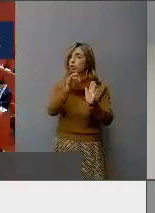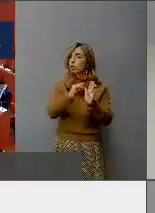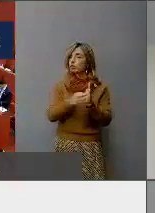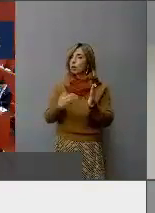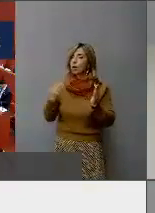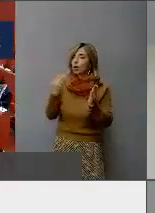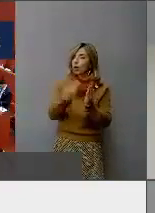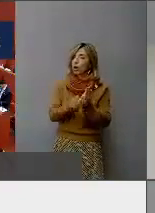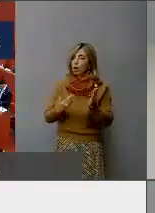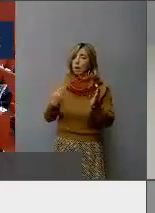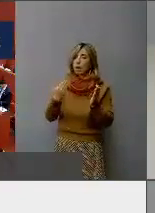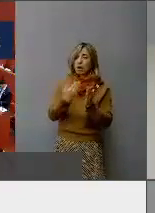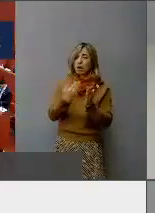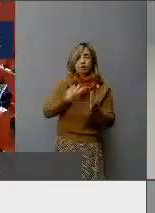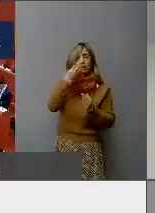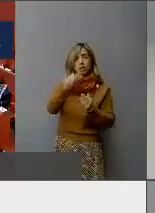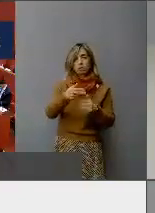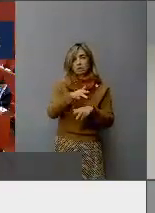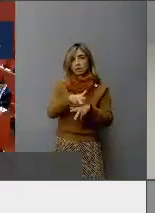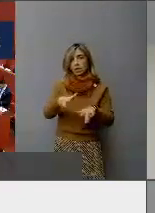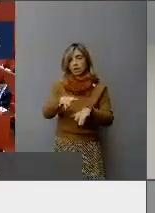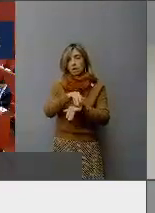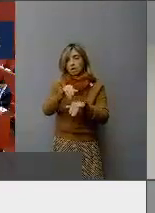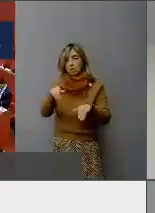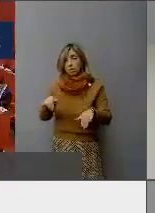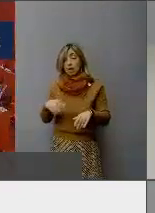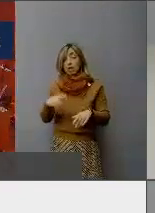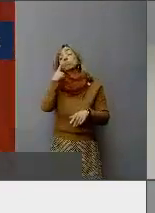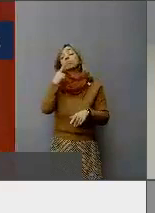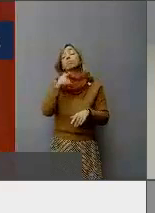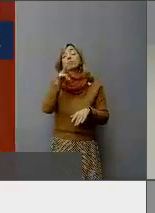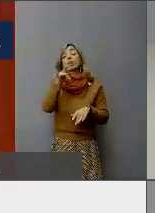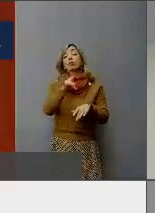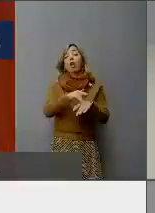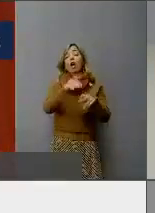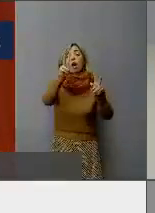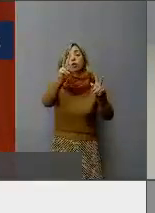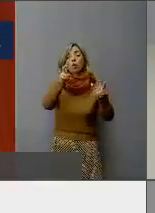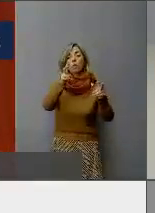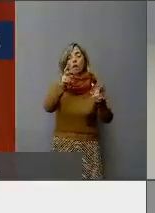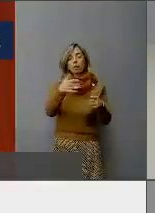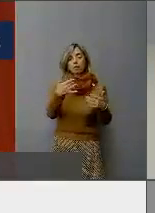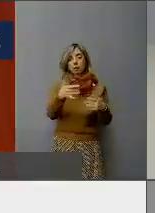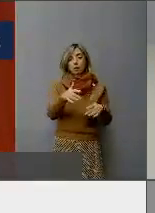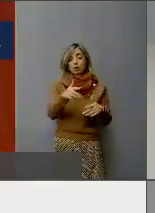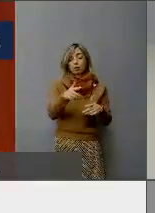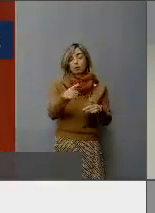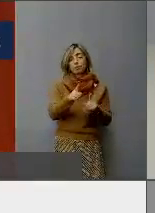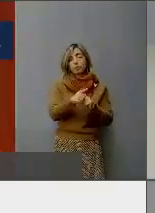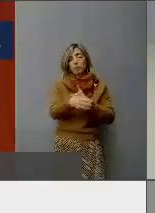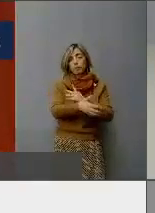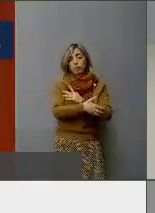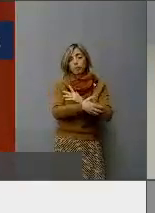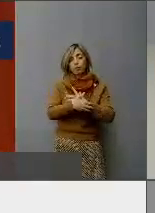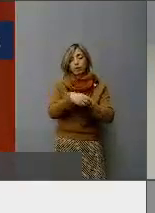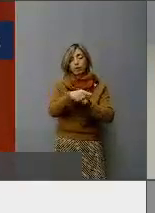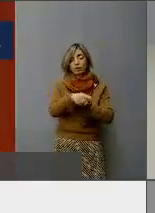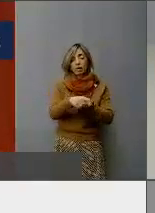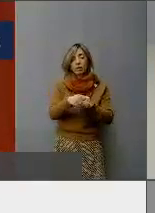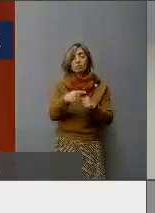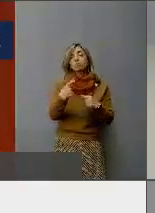delicati come la povertà in questo caso una delibera restituisce un regolamento per l'applicazione